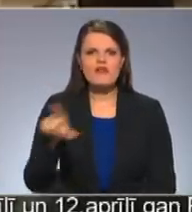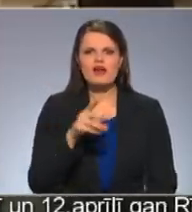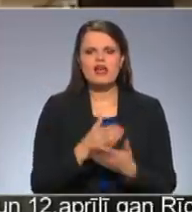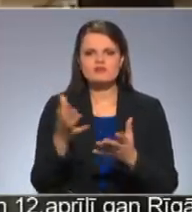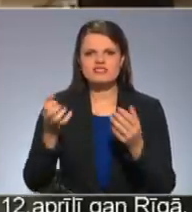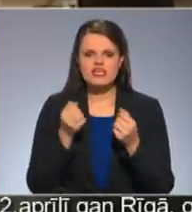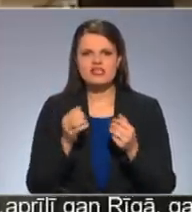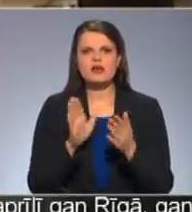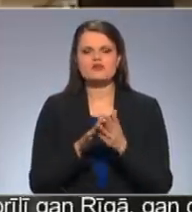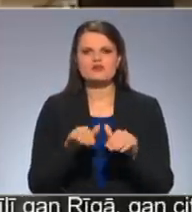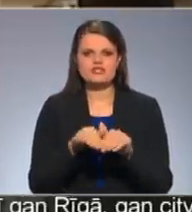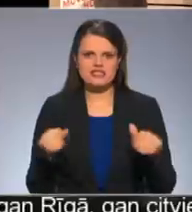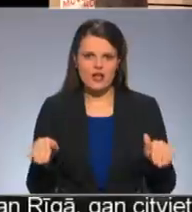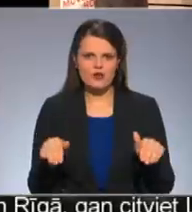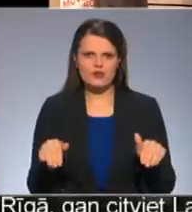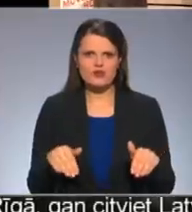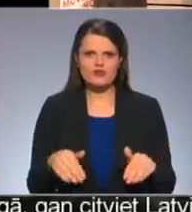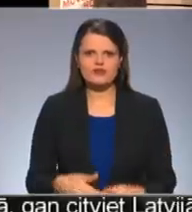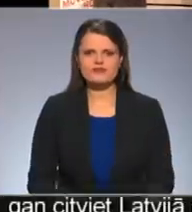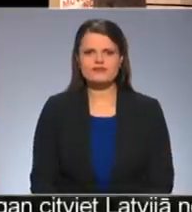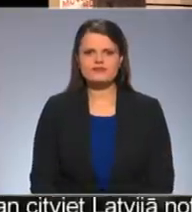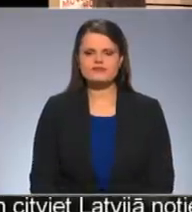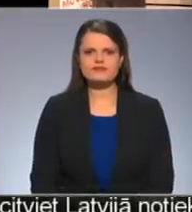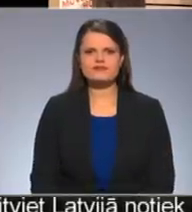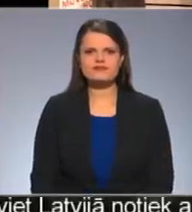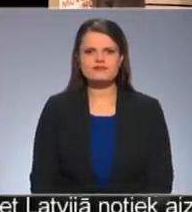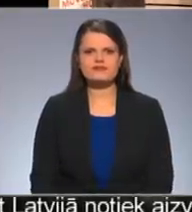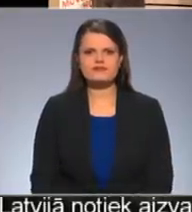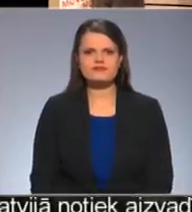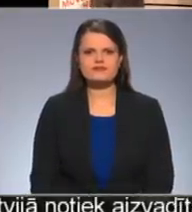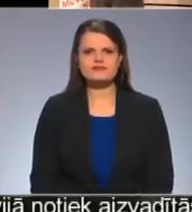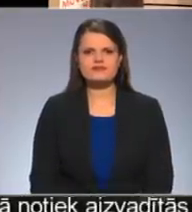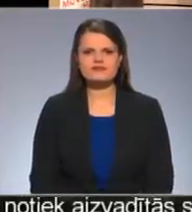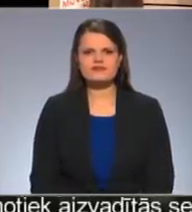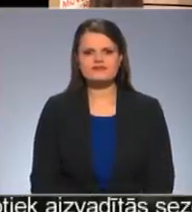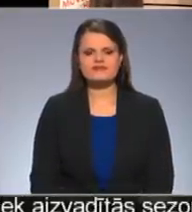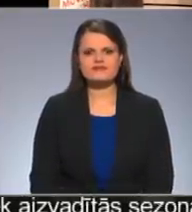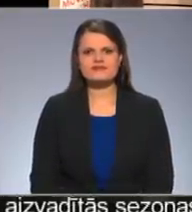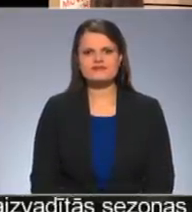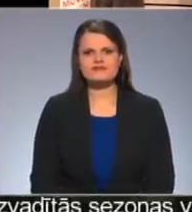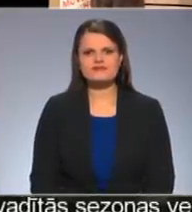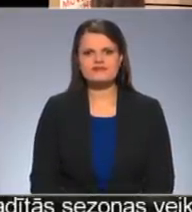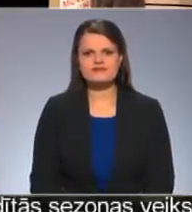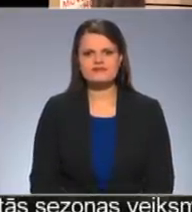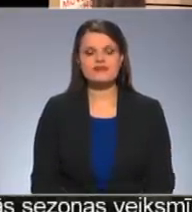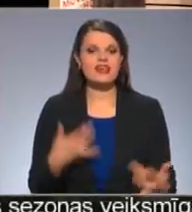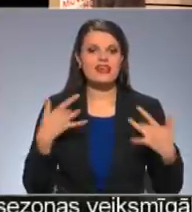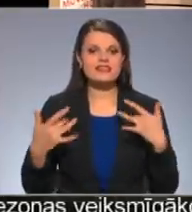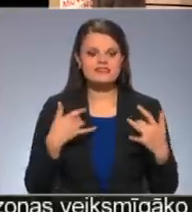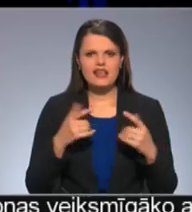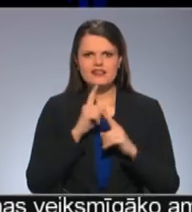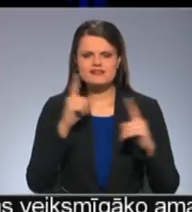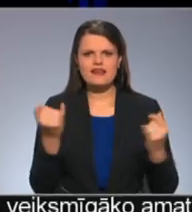teātra skatuves. Paslušaj, Kristīna, vapšē, ti bū vyšla za meņa sama. Izrādas